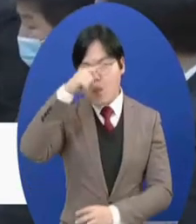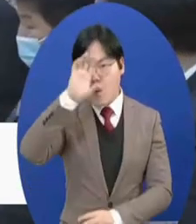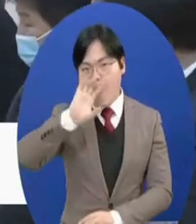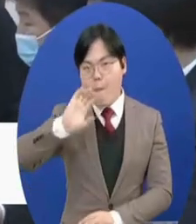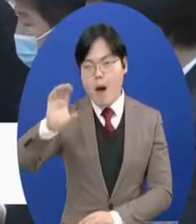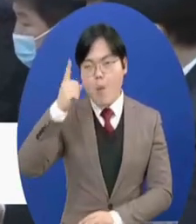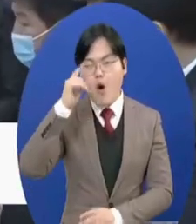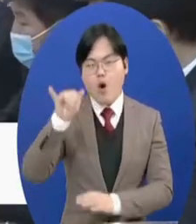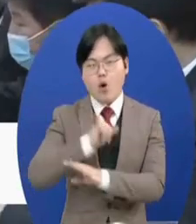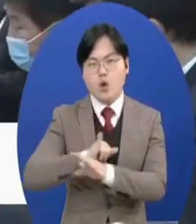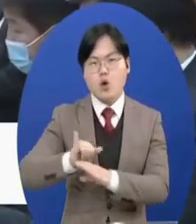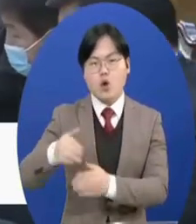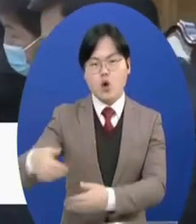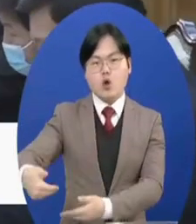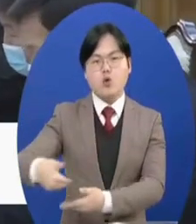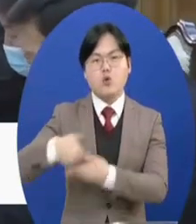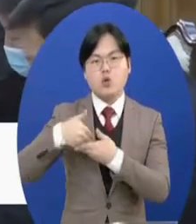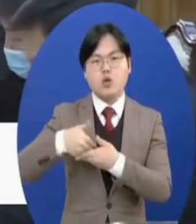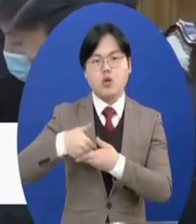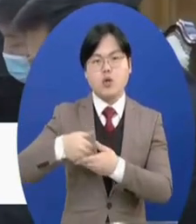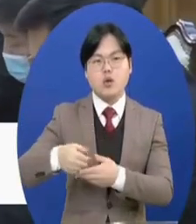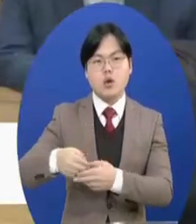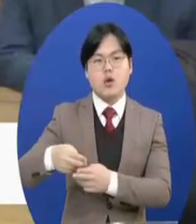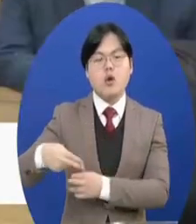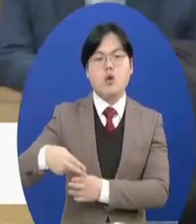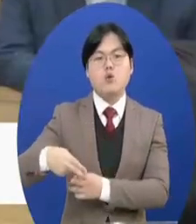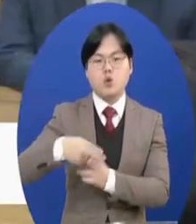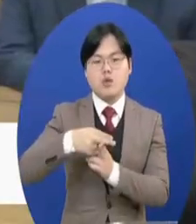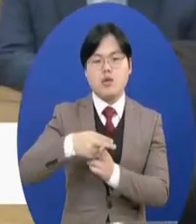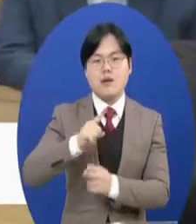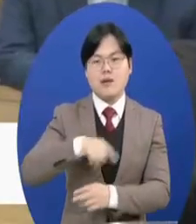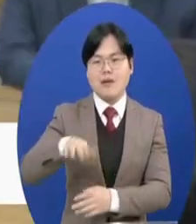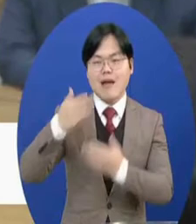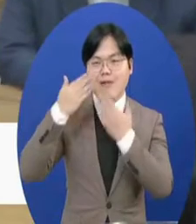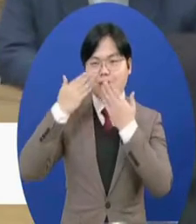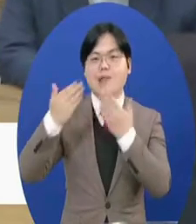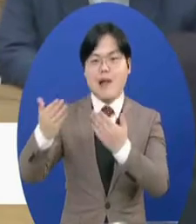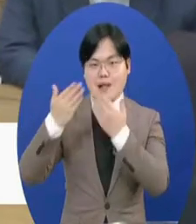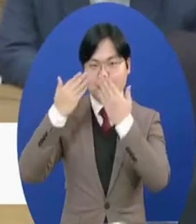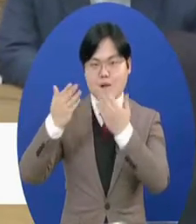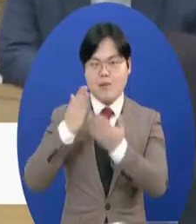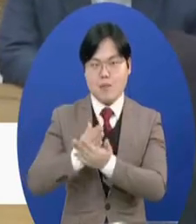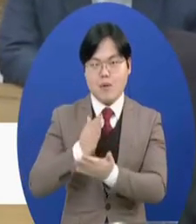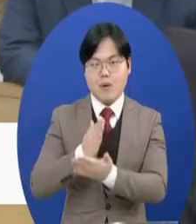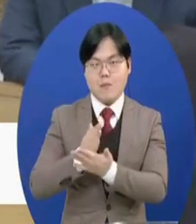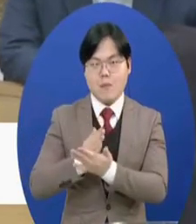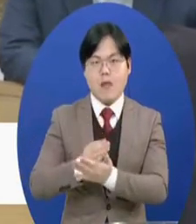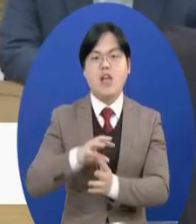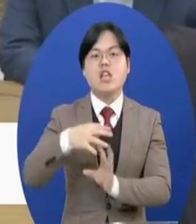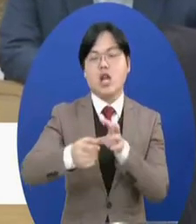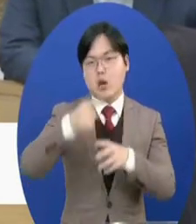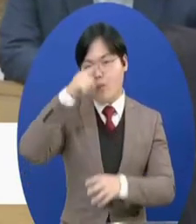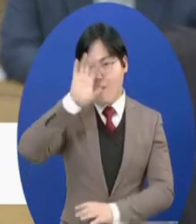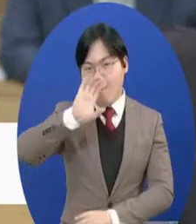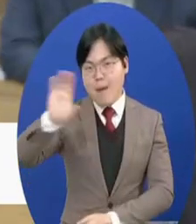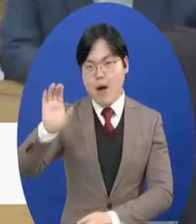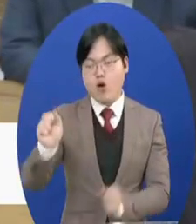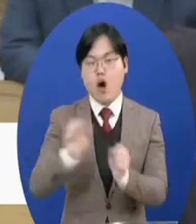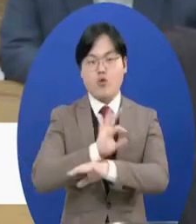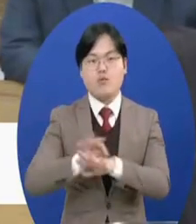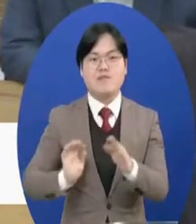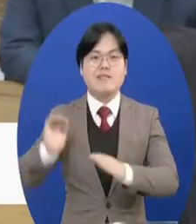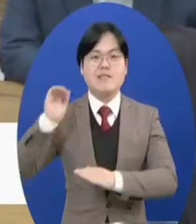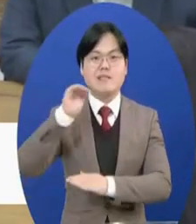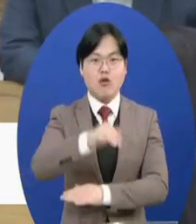Монгол улсад тусламж дэмжлэг үргэлжлүүлэн үзүүлж байгаа явдалд талархал илэрхийллээ. За дэлхийн эрүүл мэндийн байгууллагаас цар тахалтай тэмцэх